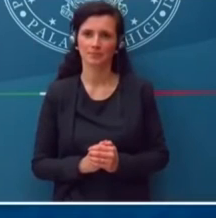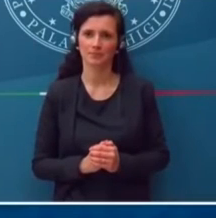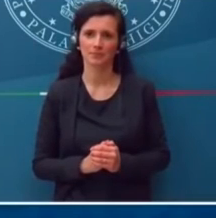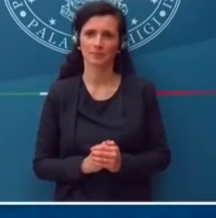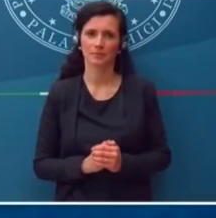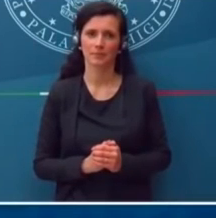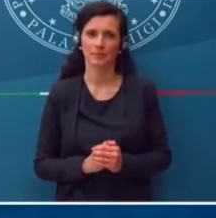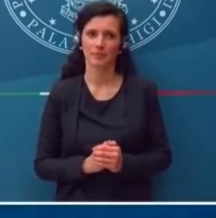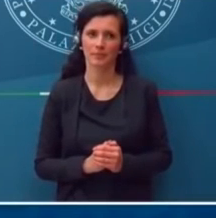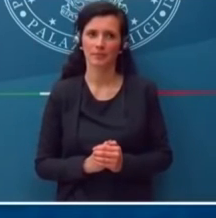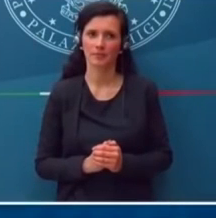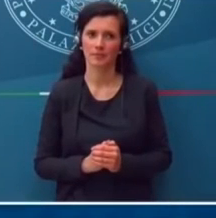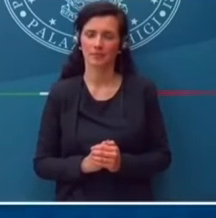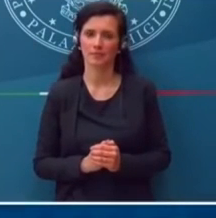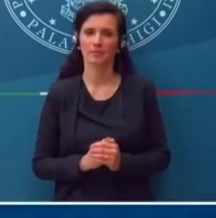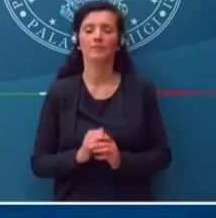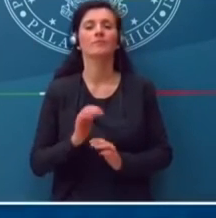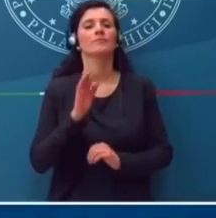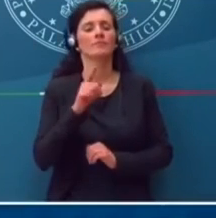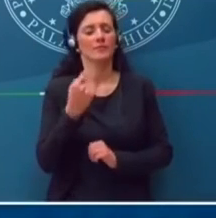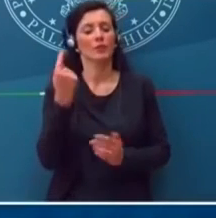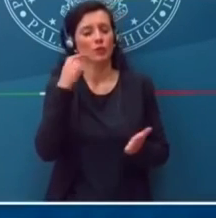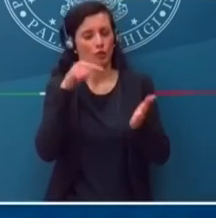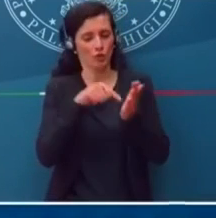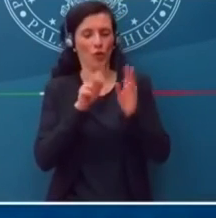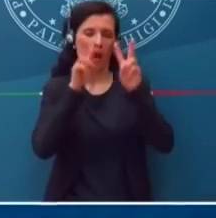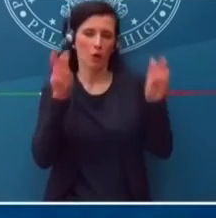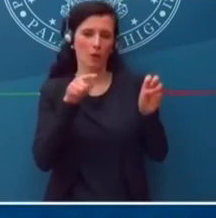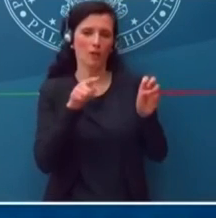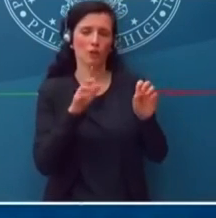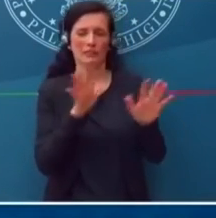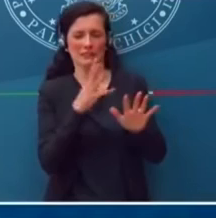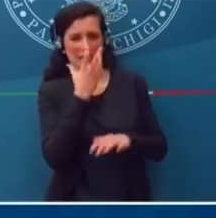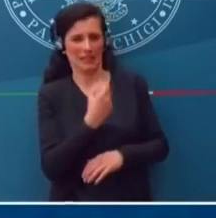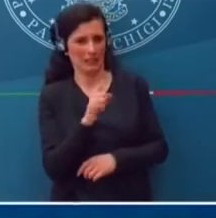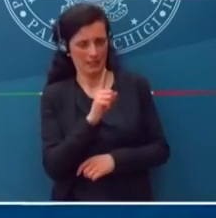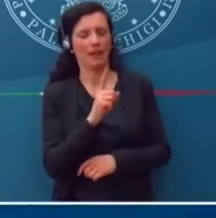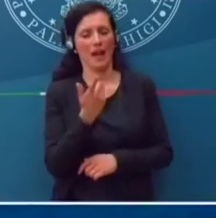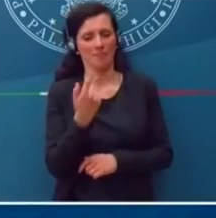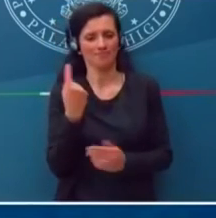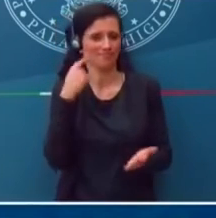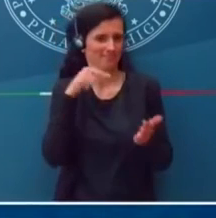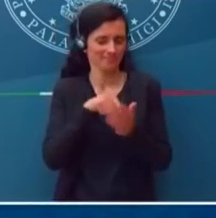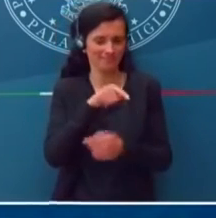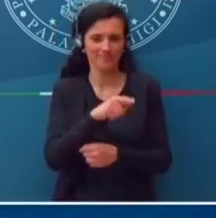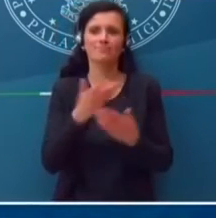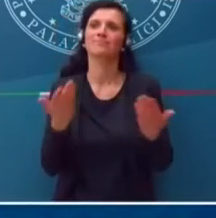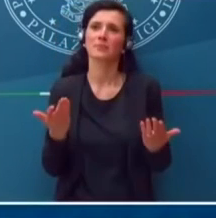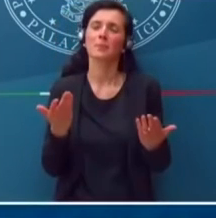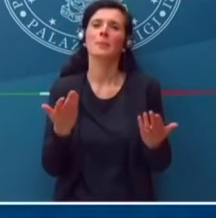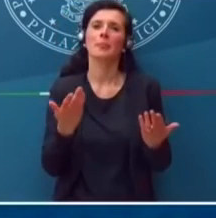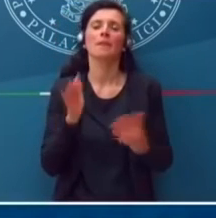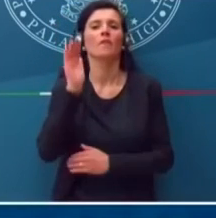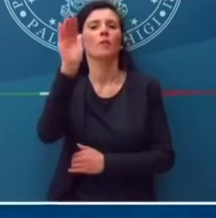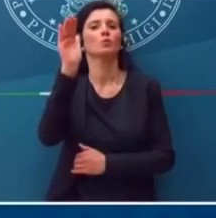Torno al punto meno terrificante ora. Allora, come dico, bisogna riacquistare il gusto del futuro.